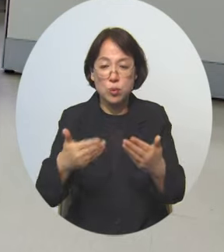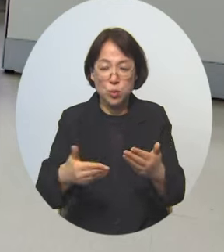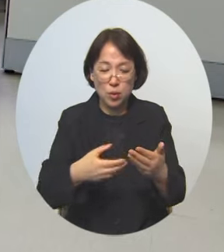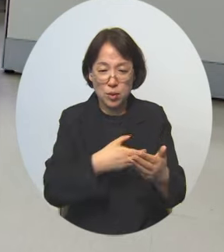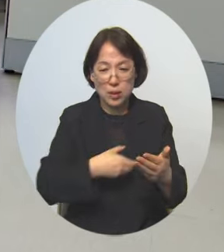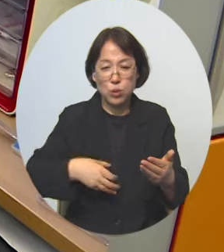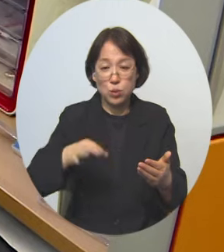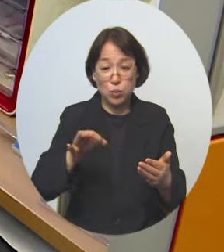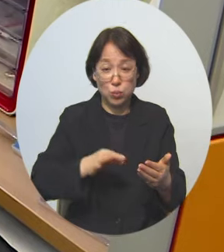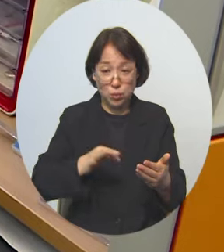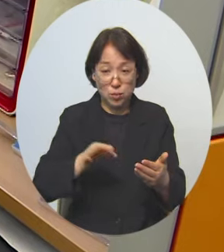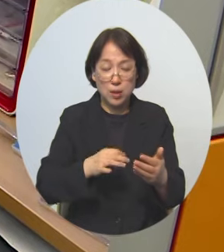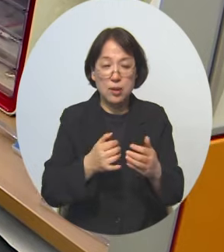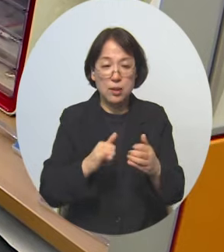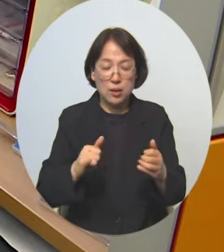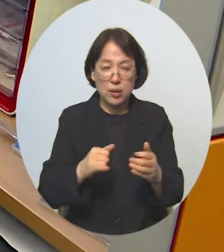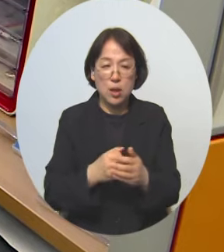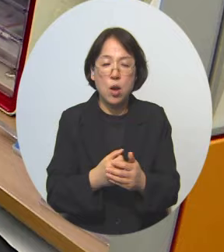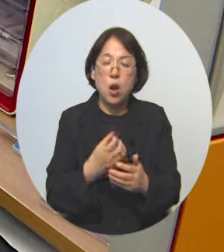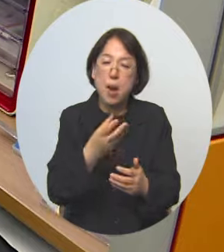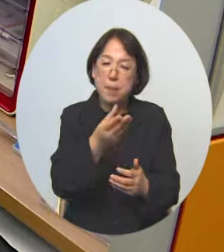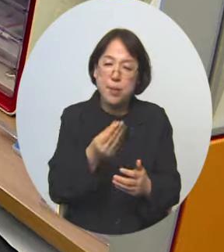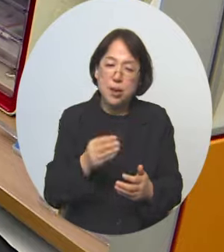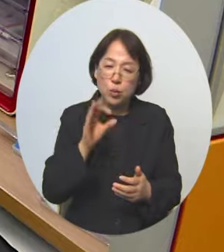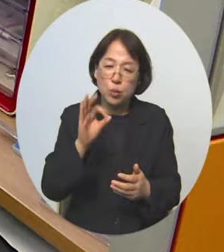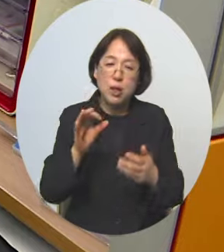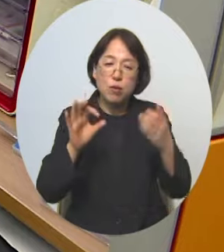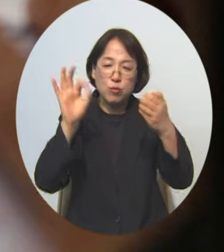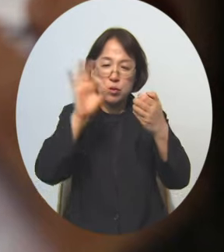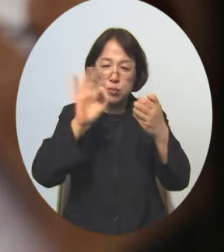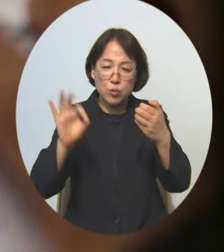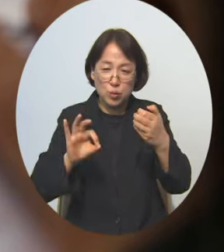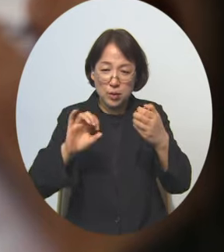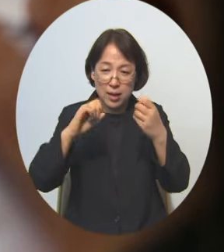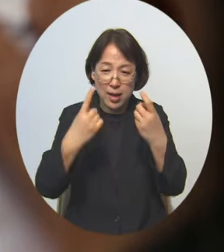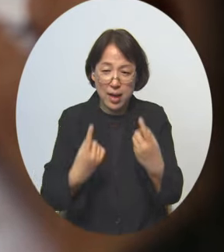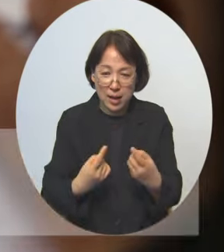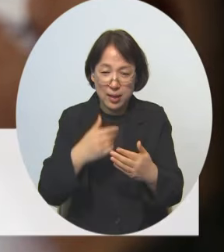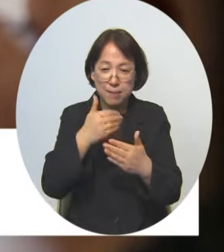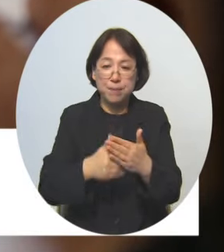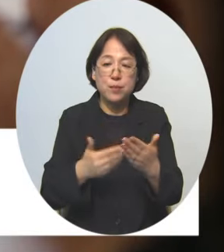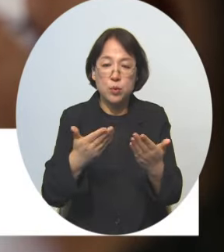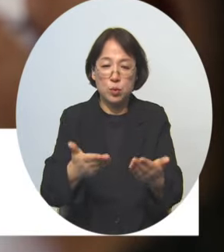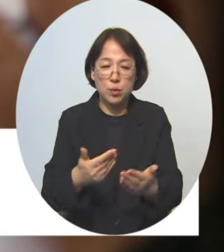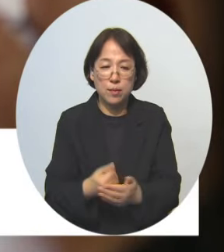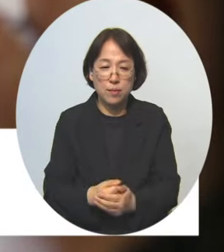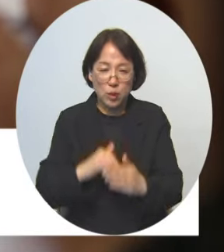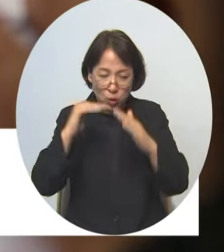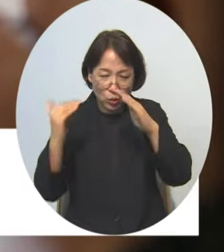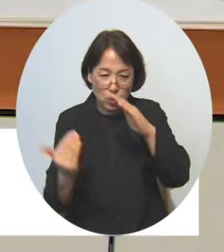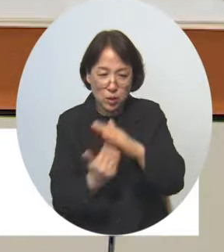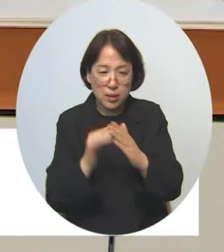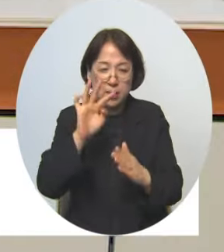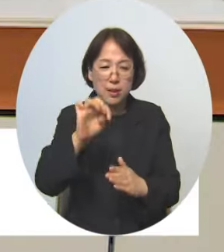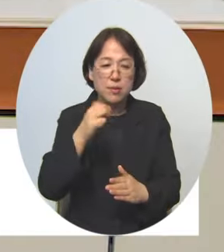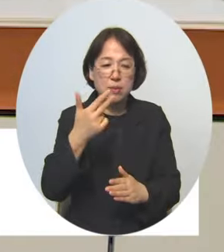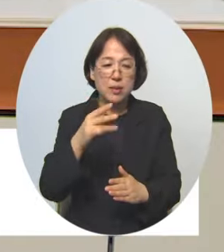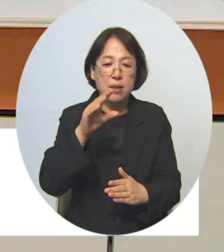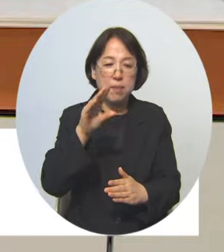원금의 최대 90%까지 감면받을 수 있습니다. 최대 37만 명의 통신